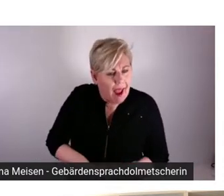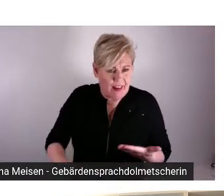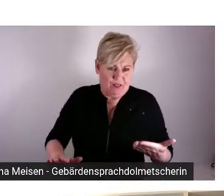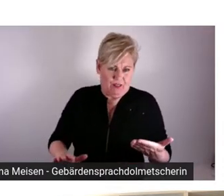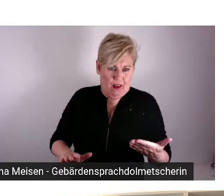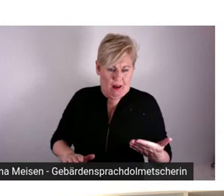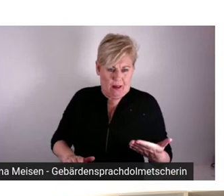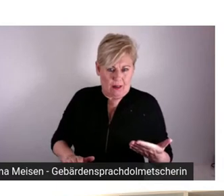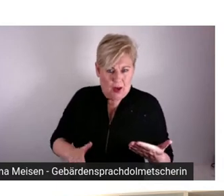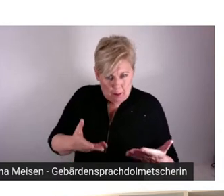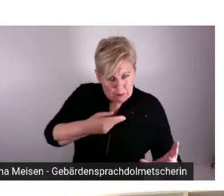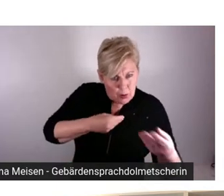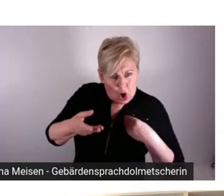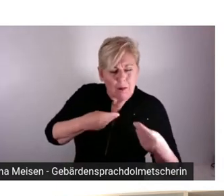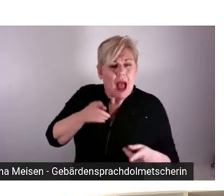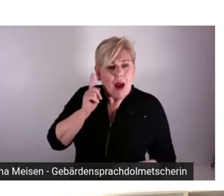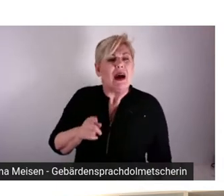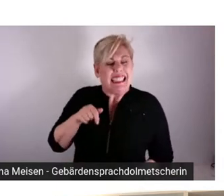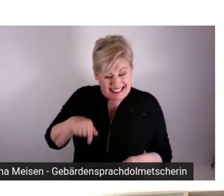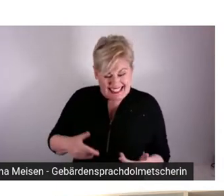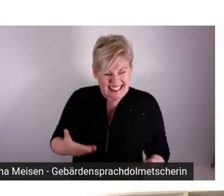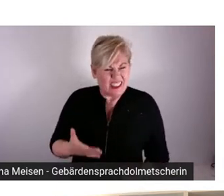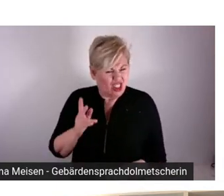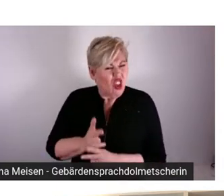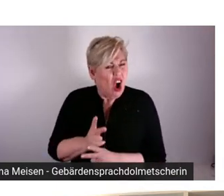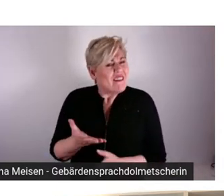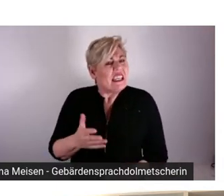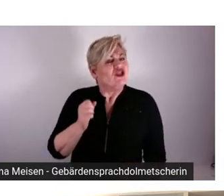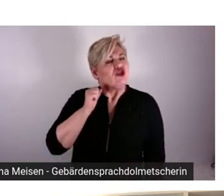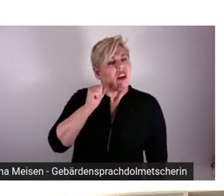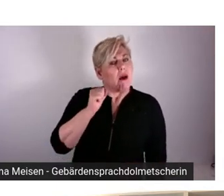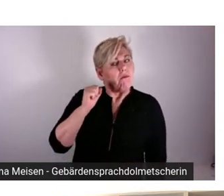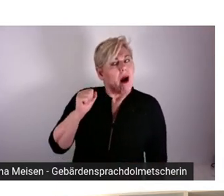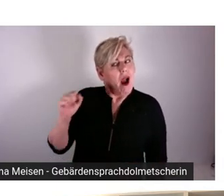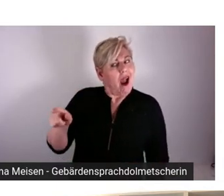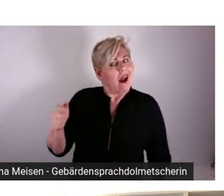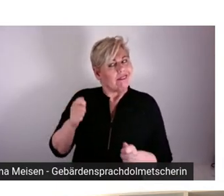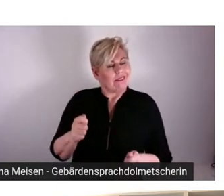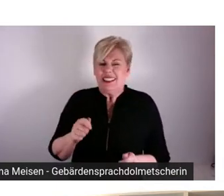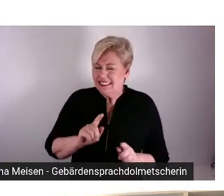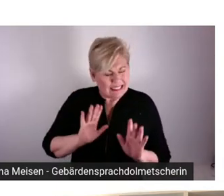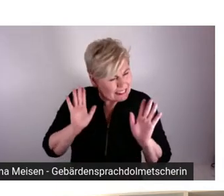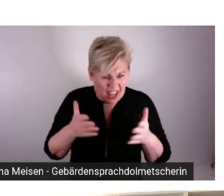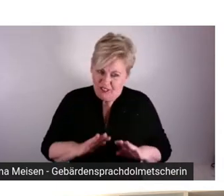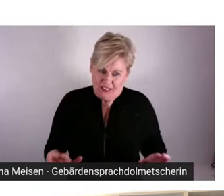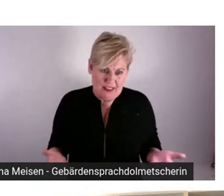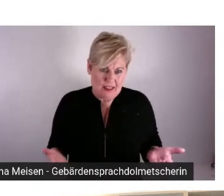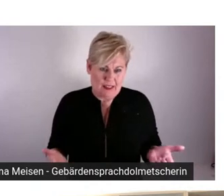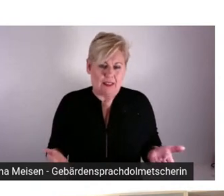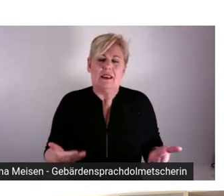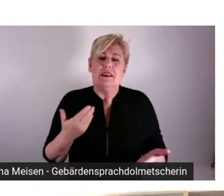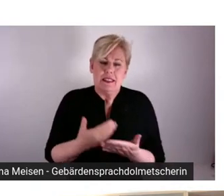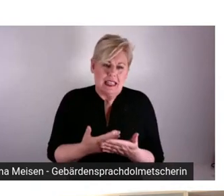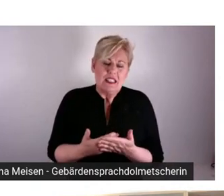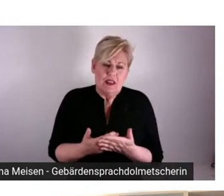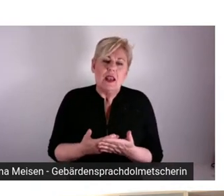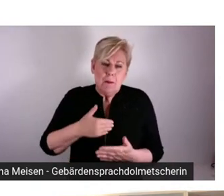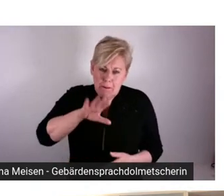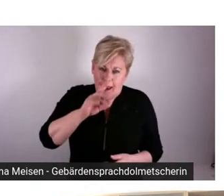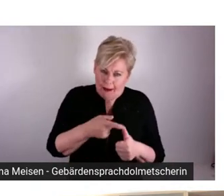auch nicht so stigmatisierend, wie das jetzt der Fall ist. Und deswegen sind diese Punkte wichtig, also mehr Geld, das